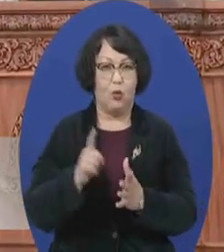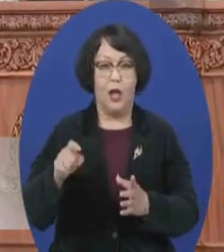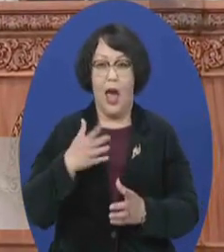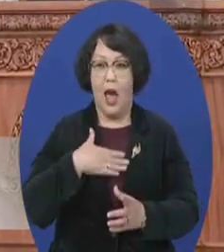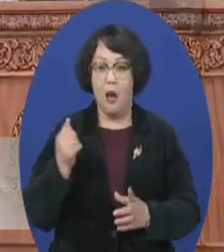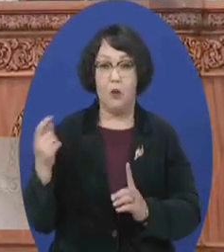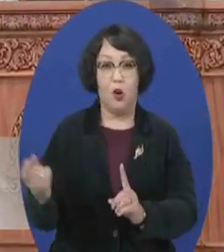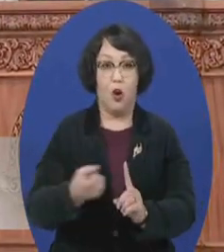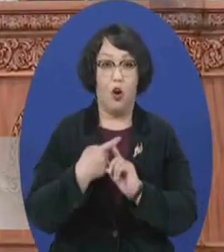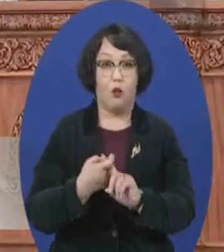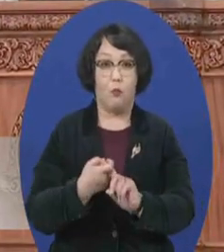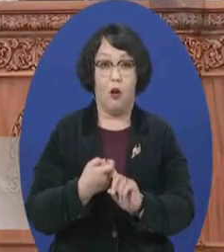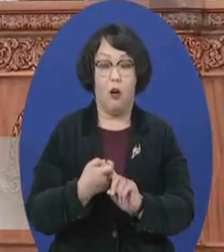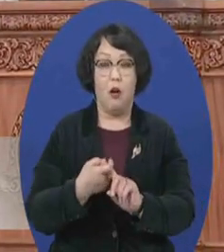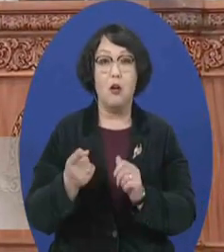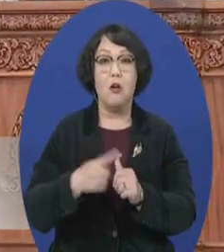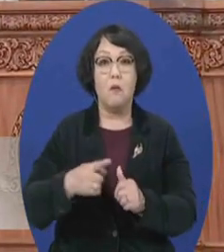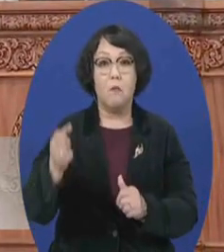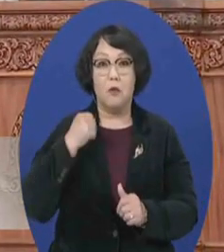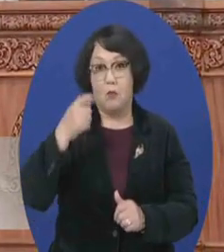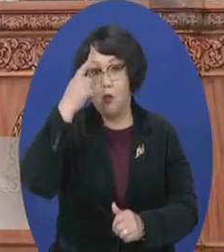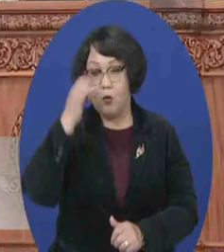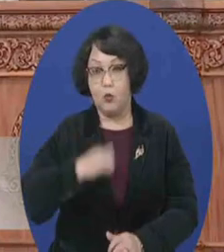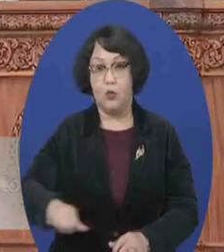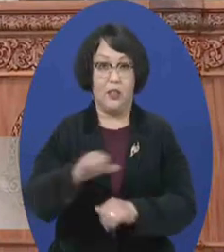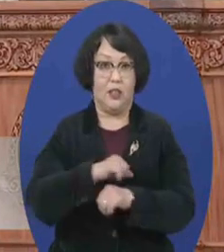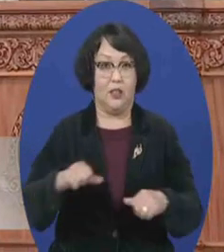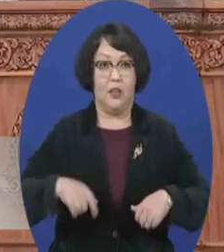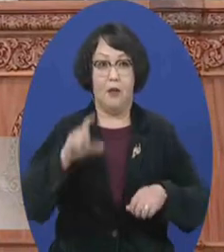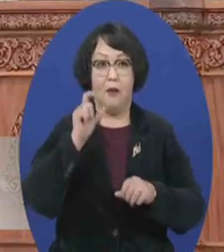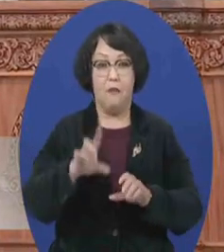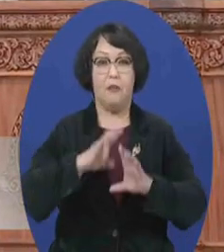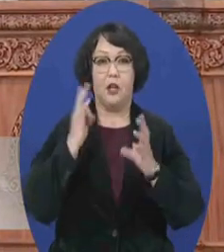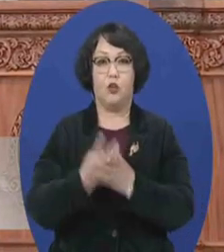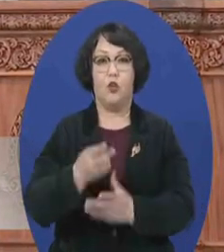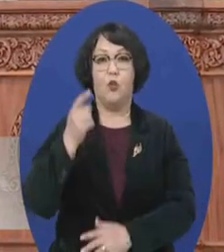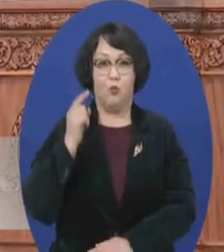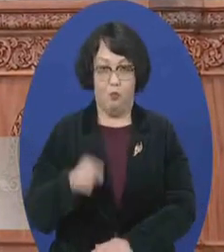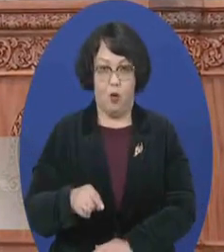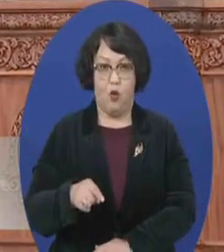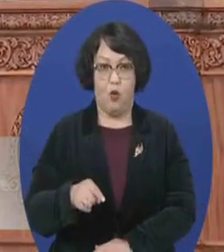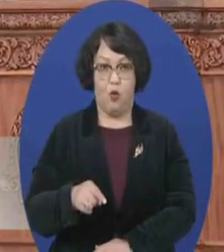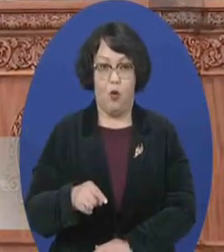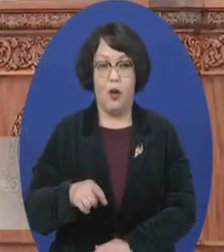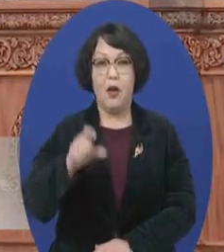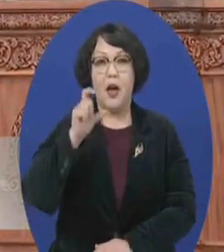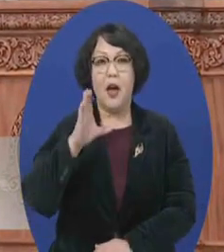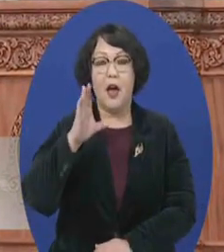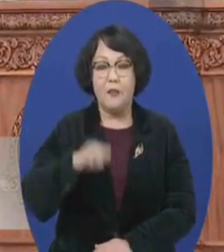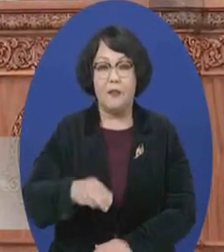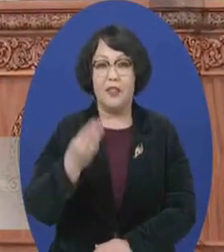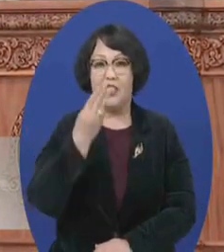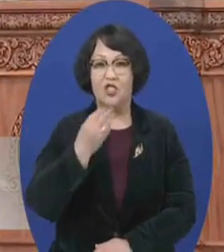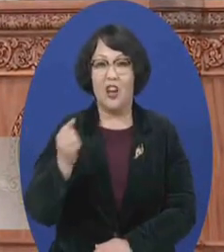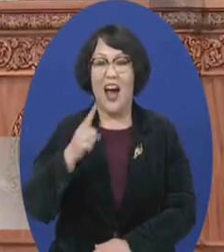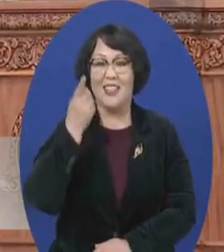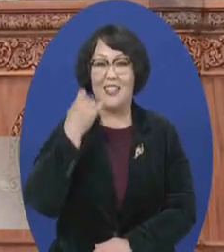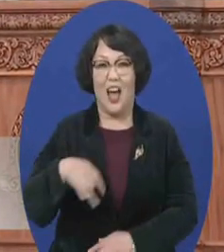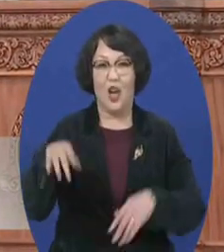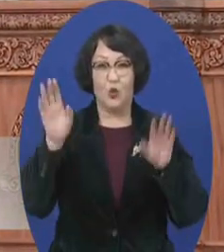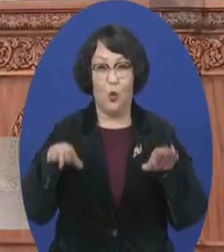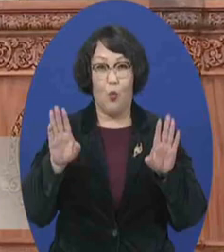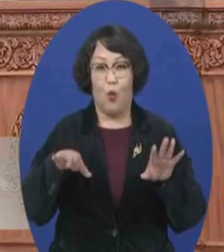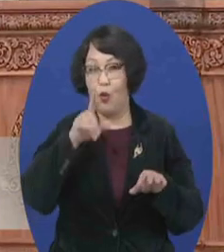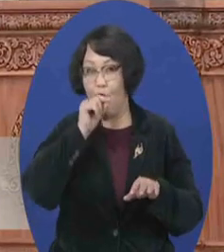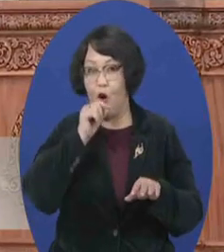холбоо алтан агнаас нь монголын ард түмний эв нэгдэл юм аа. Эвд чадгаа бугварна гэж ардын сайхан үг